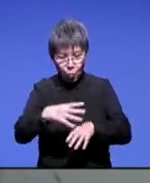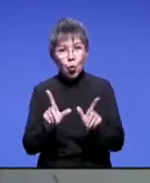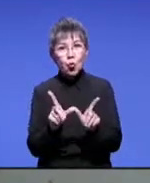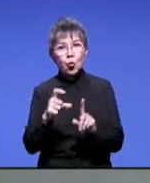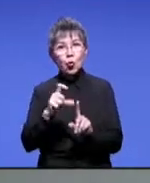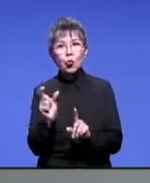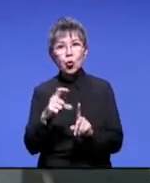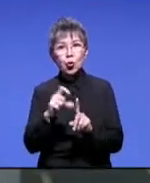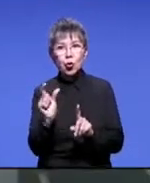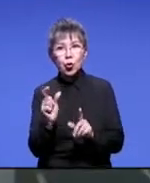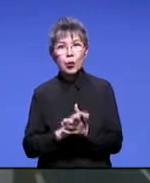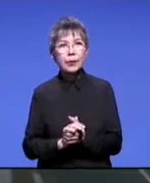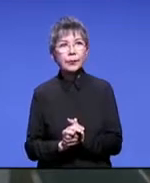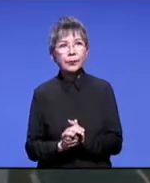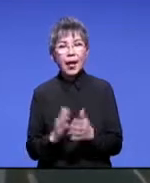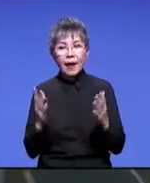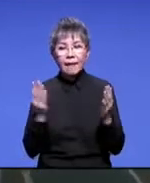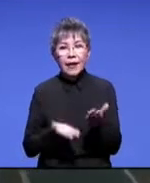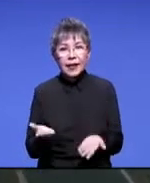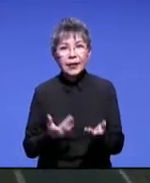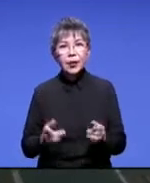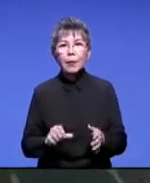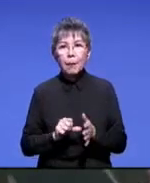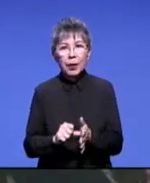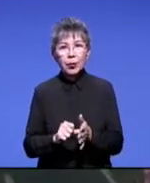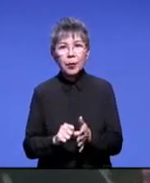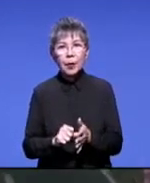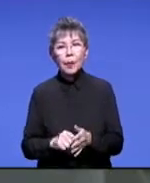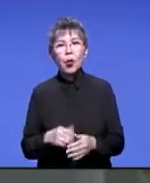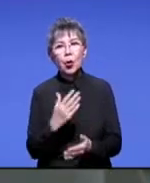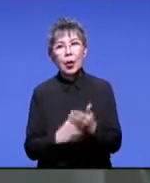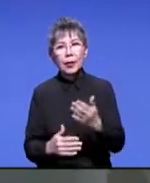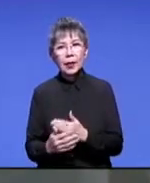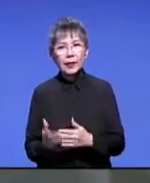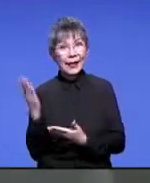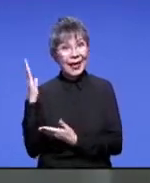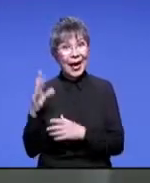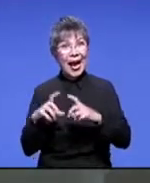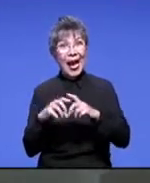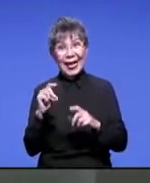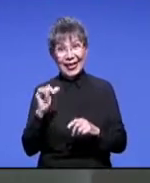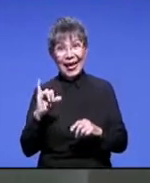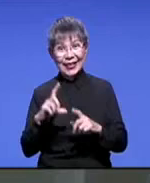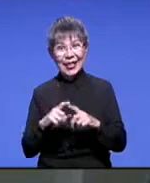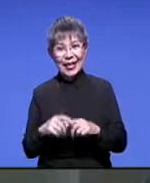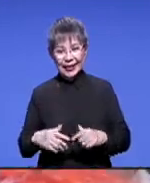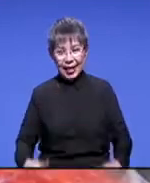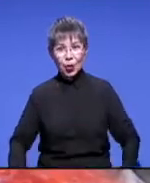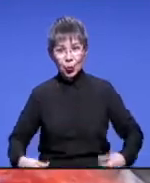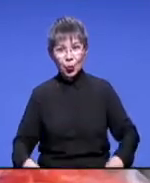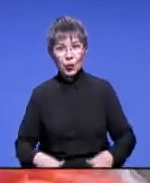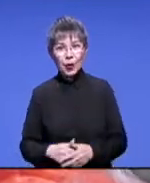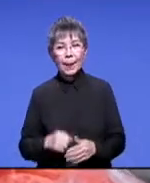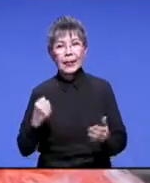tersedia di dalam masjid. Fasilitas ini tentu sangat membantu para difabel, seperti Arya Prasetyo yang mengalami kelumpuhan